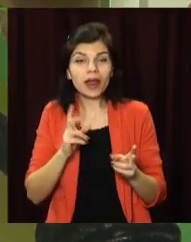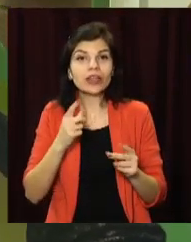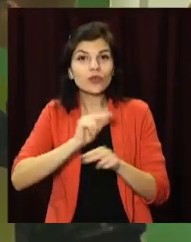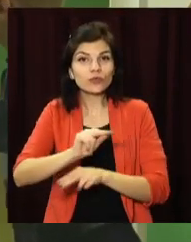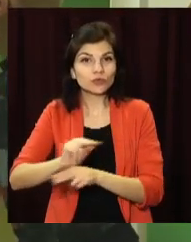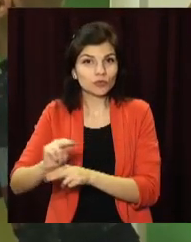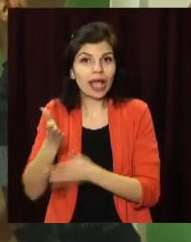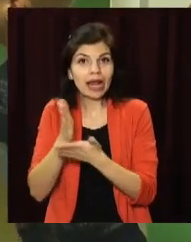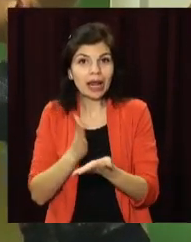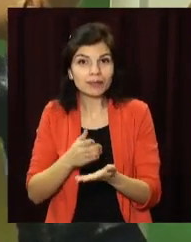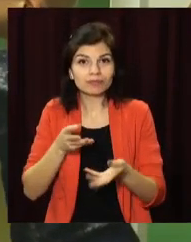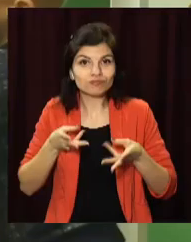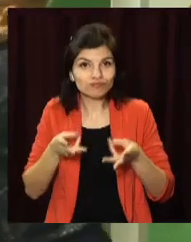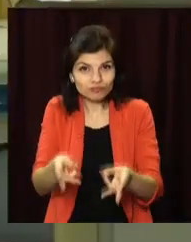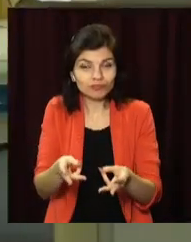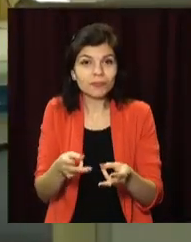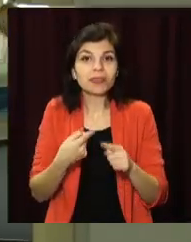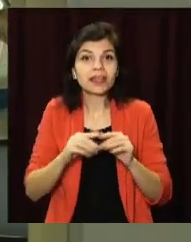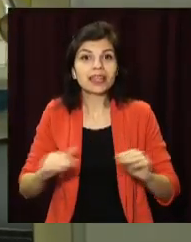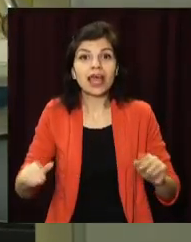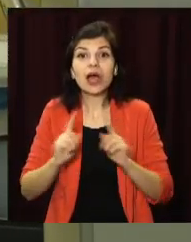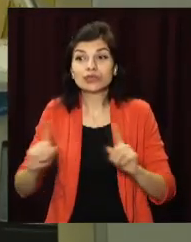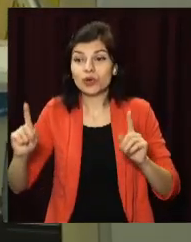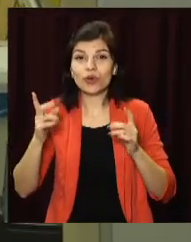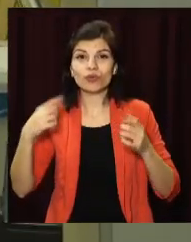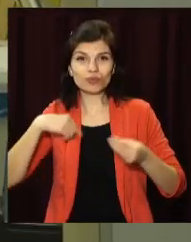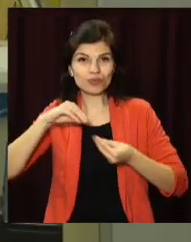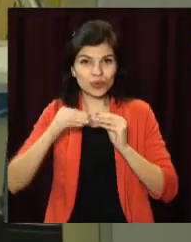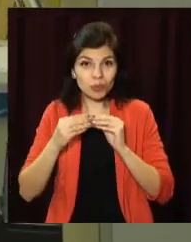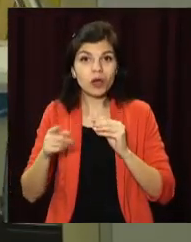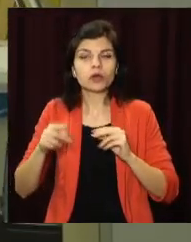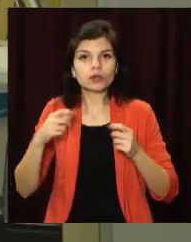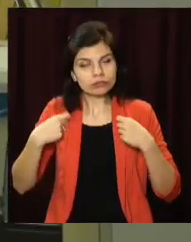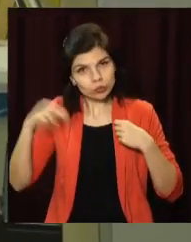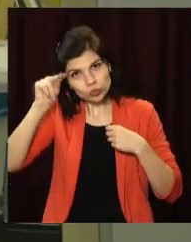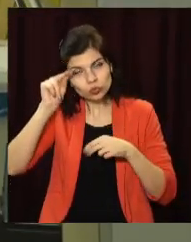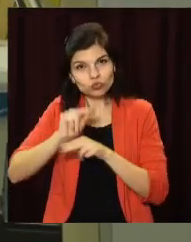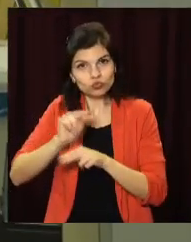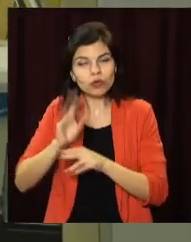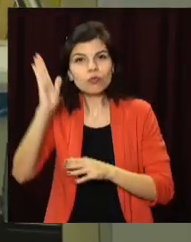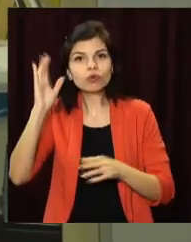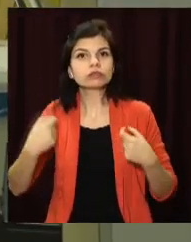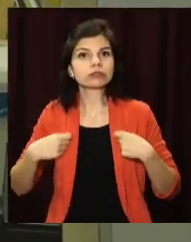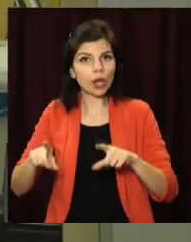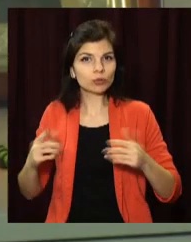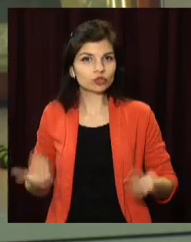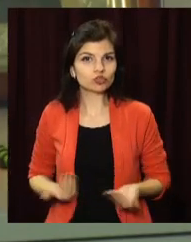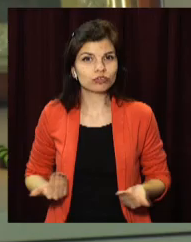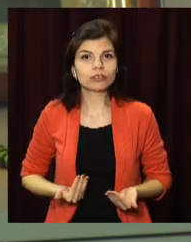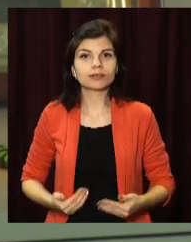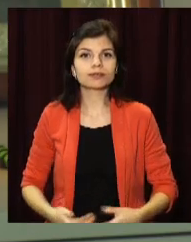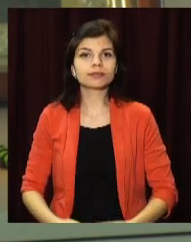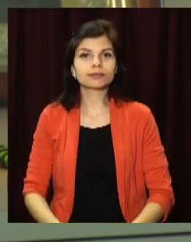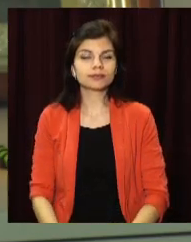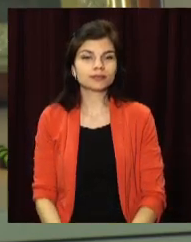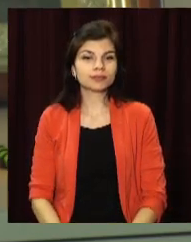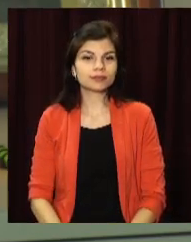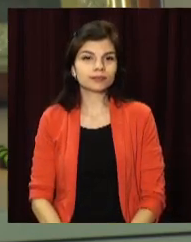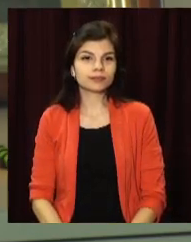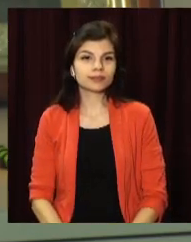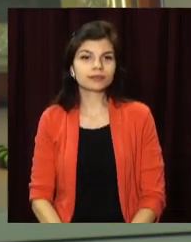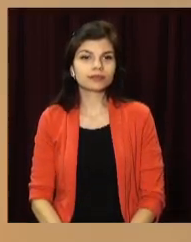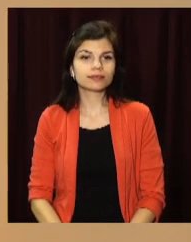власну пекарню, де навчатимуть випікати хліб. У такий спосіб дітей з особливими потребами готують до самостійного життя. Марія Требушенко,